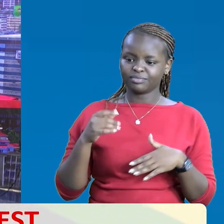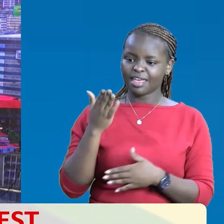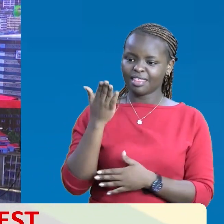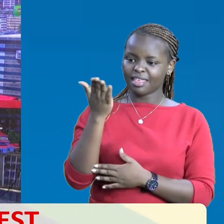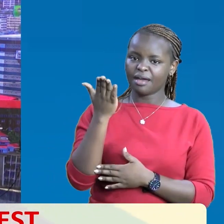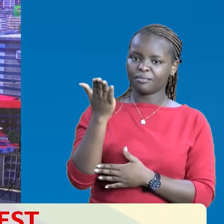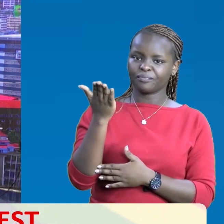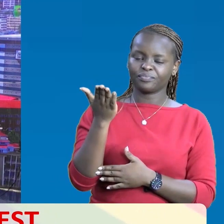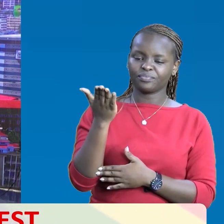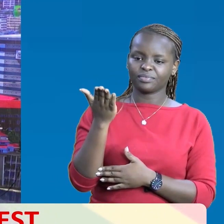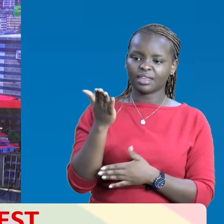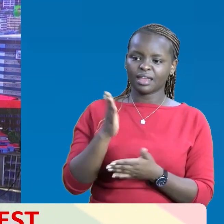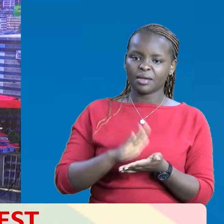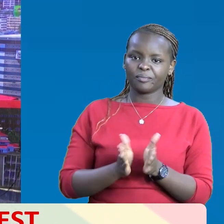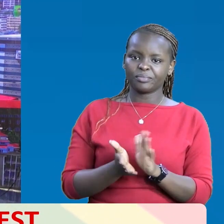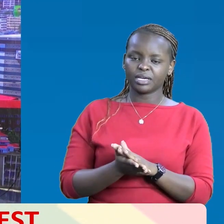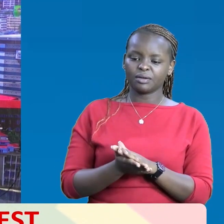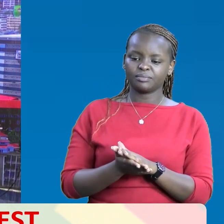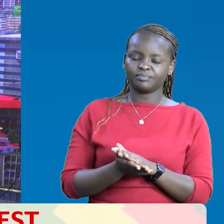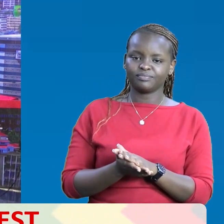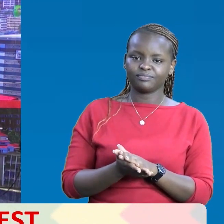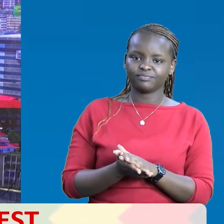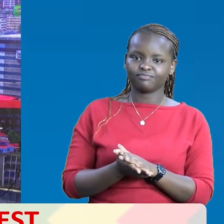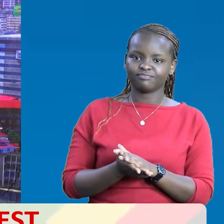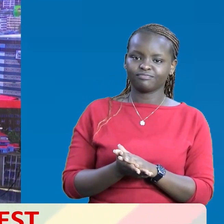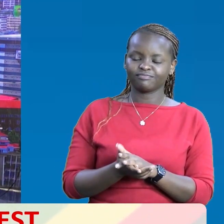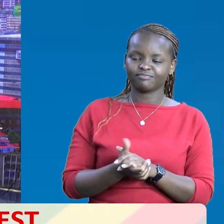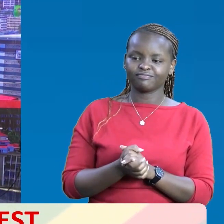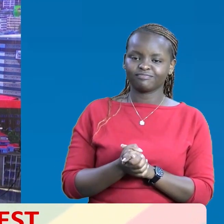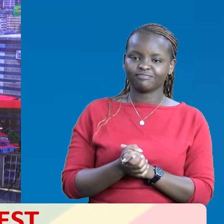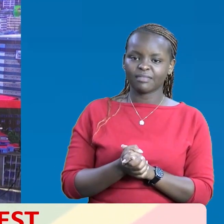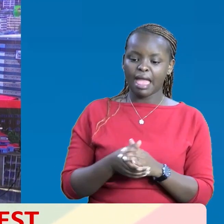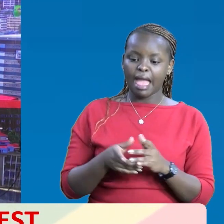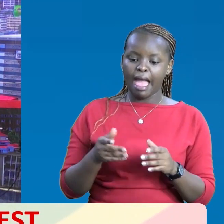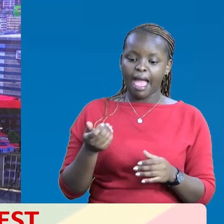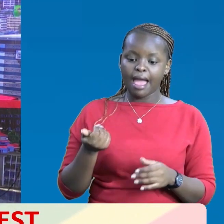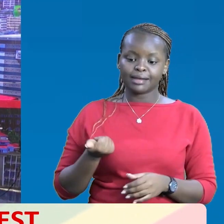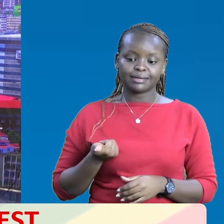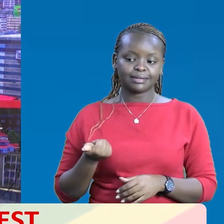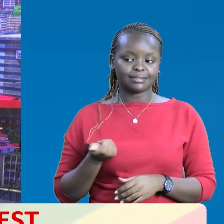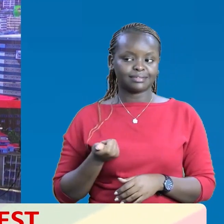kuwa wearing our heart on the sleeve. Kwa sababu unajua mademu jiona sana.